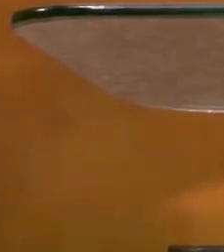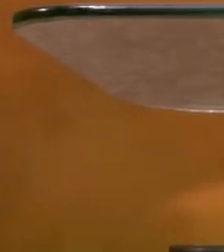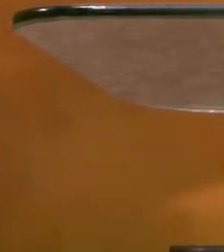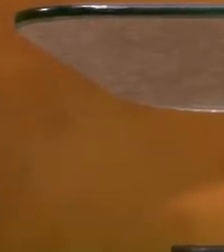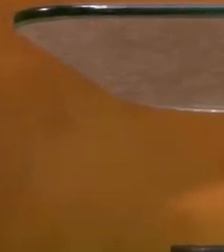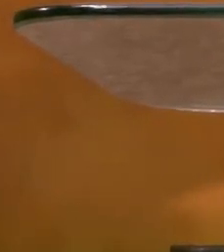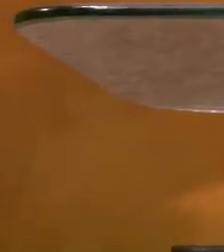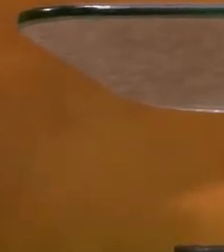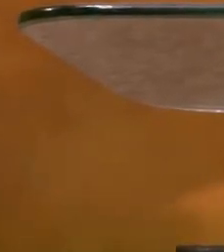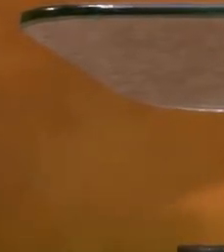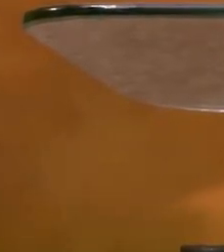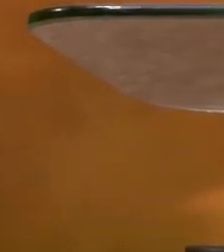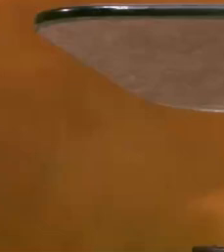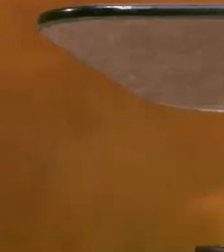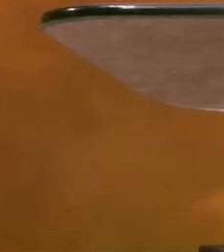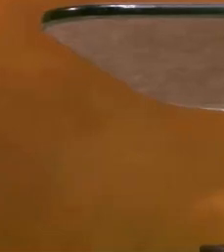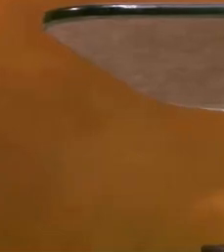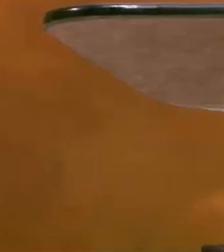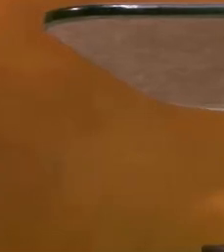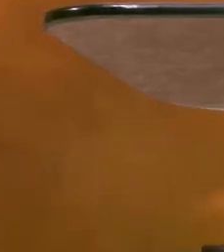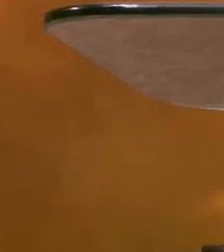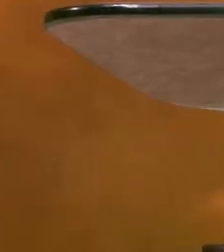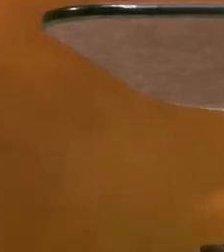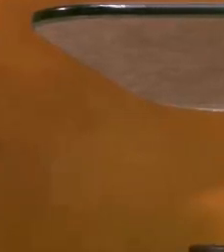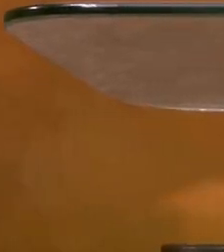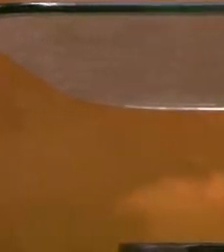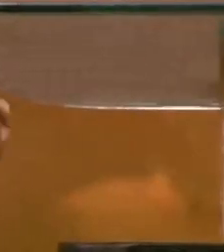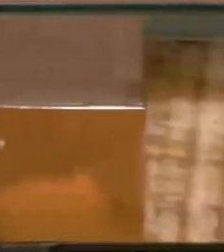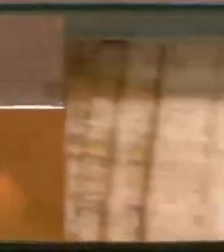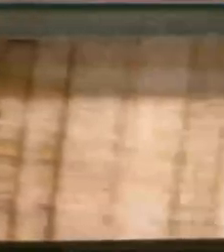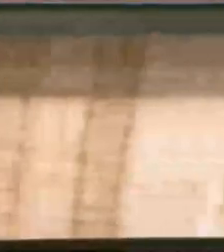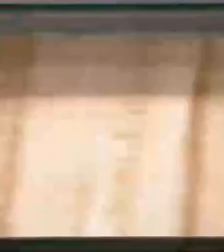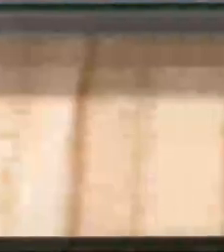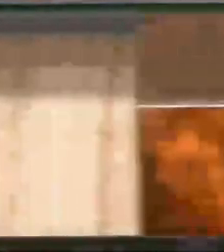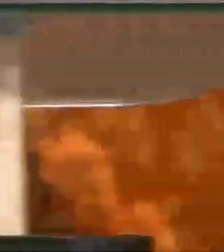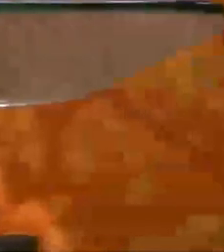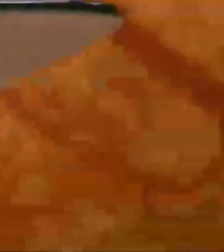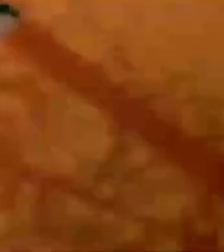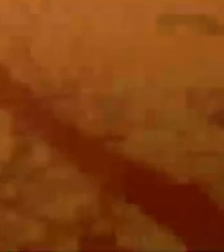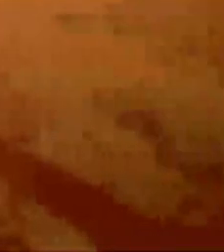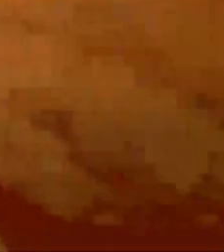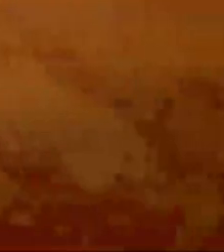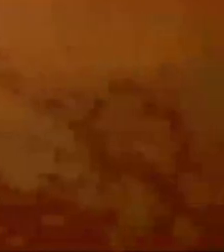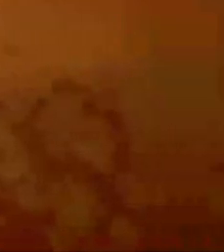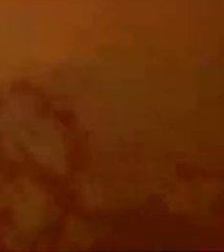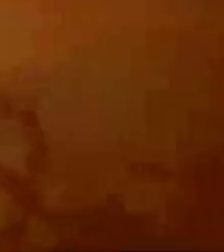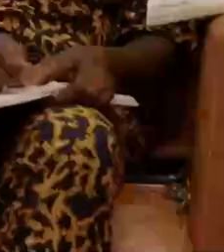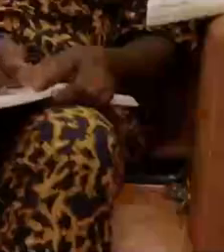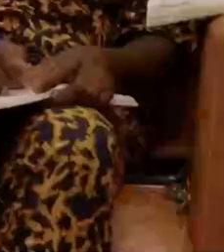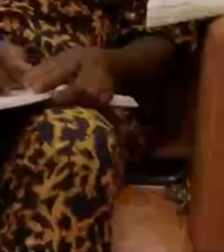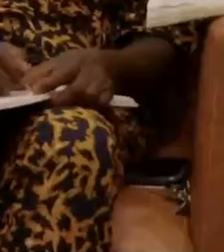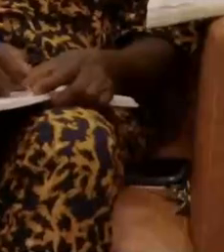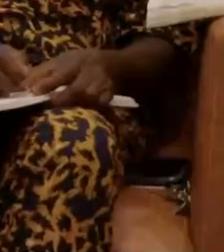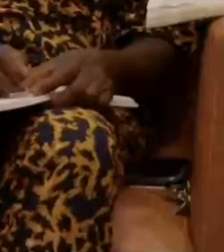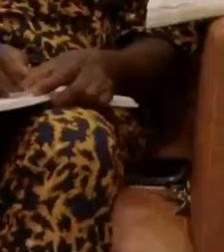de la preuve évidente de la foi salvatrice en Christ. Jacques,